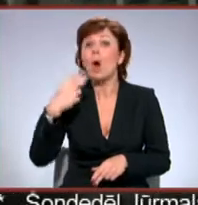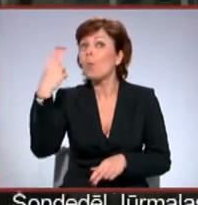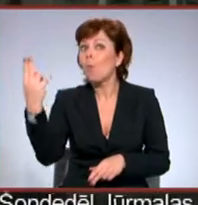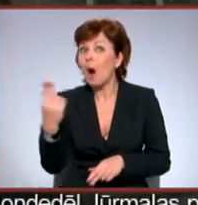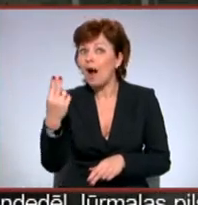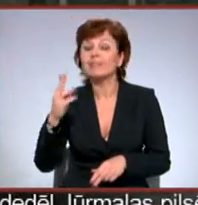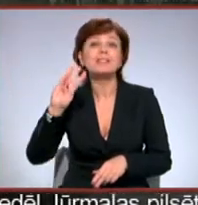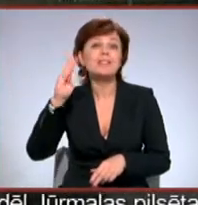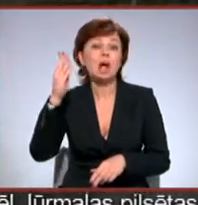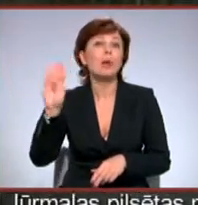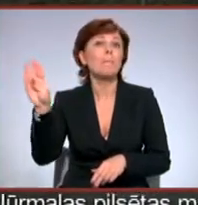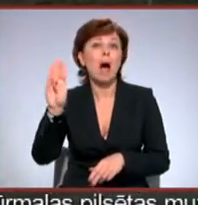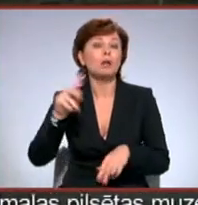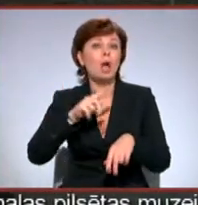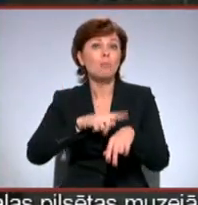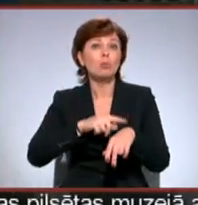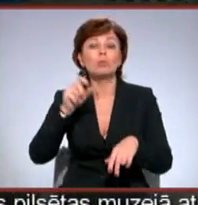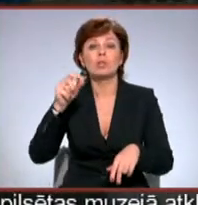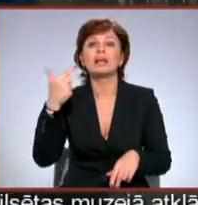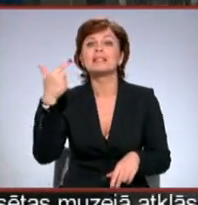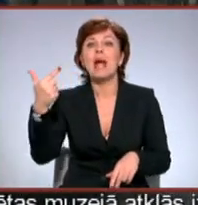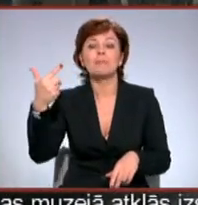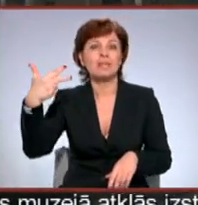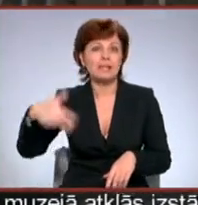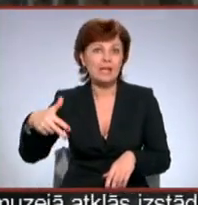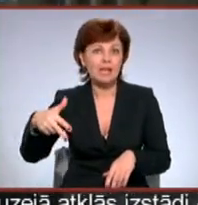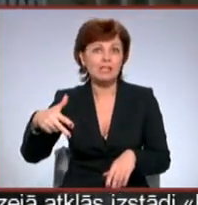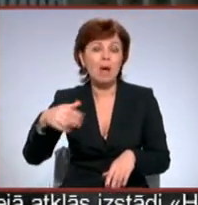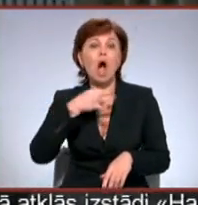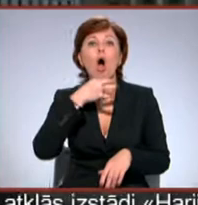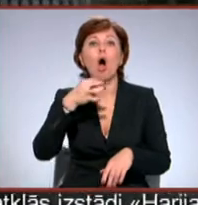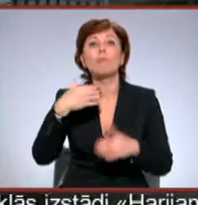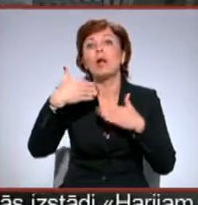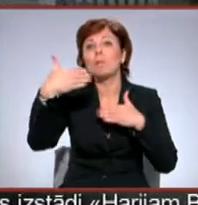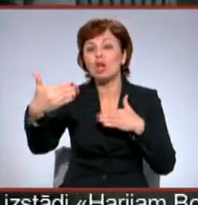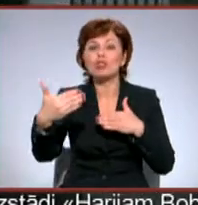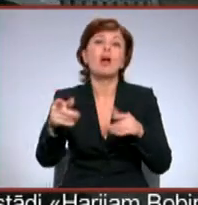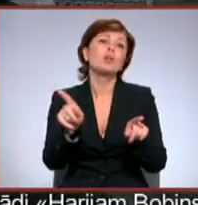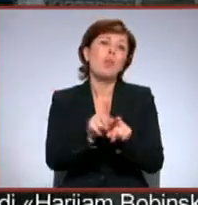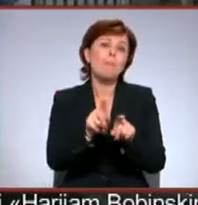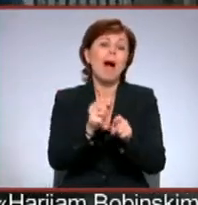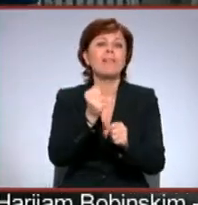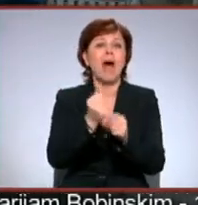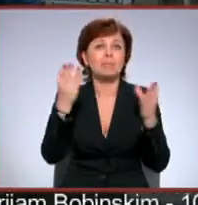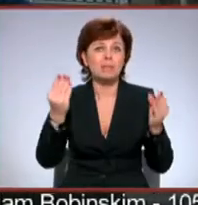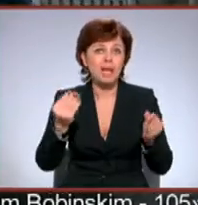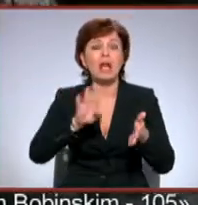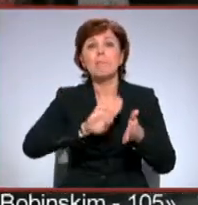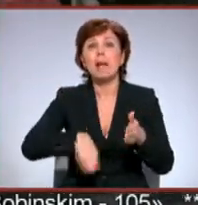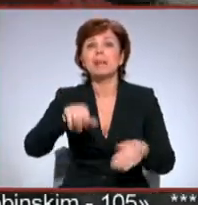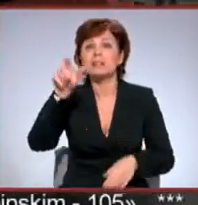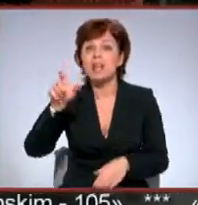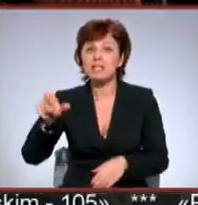Otrdien, 4. marts, pulkstens 7:30. Operas priekšpus, kā jau katrā darba dienā, mierīgi, bez cilvēkiem.